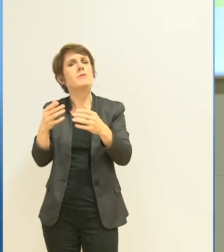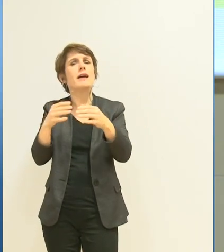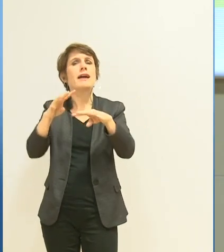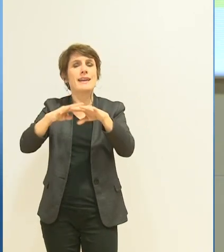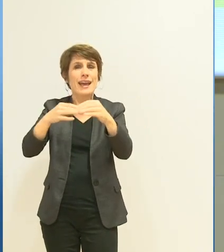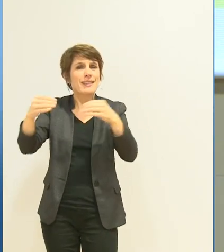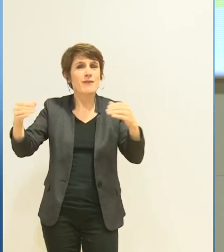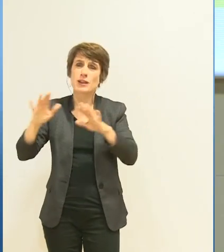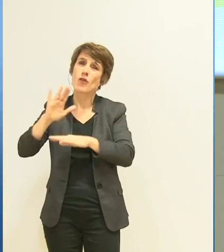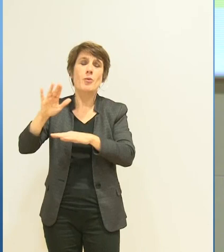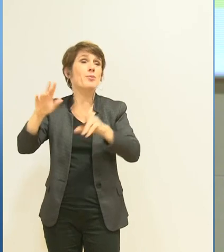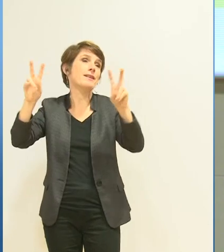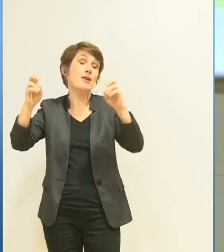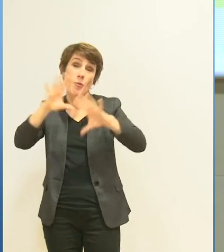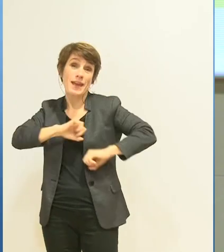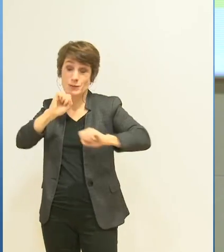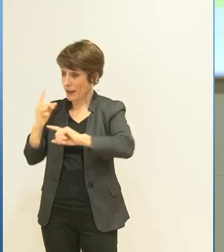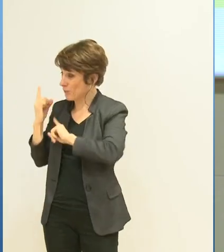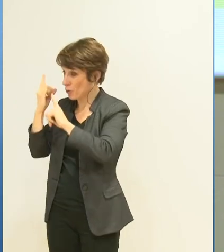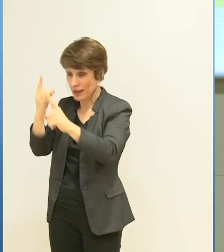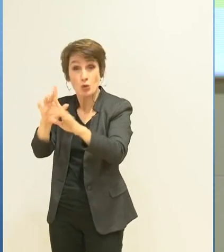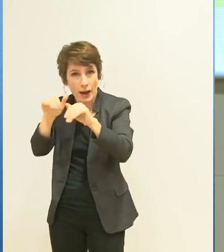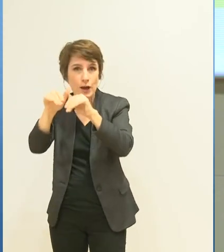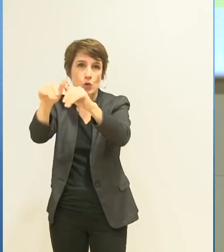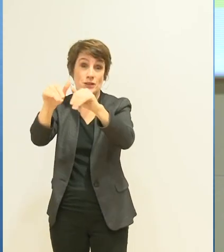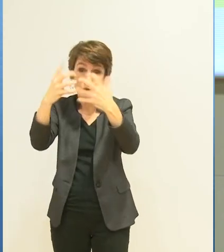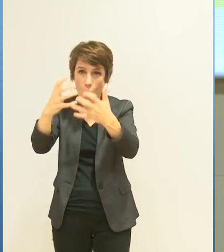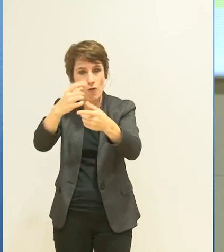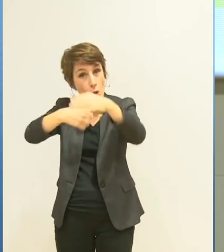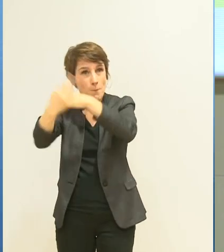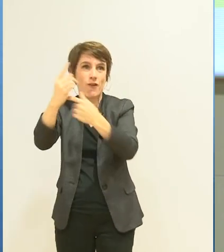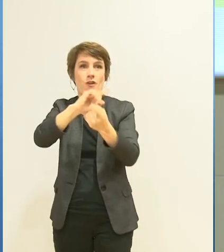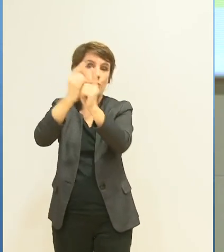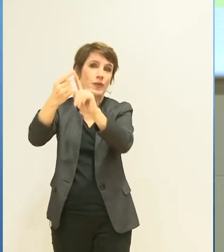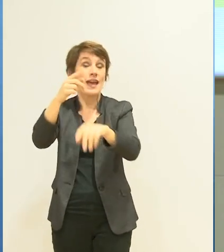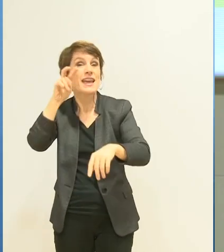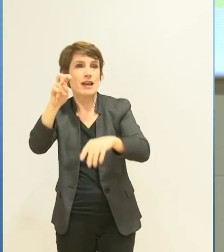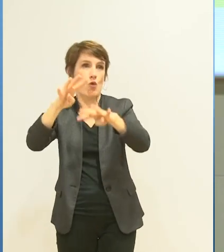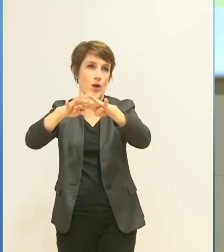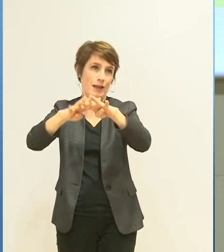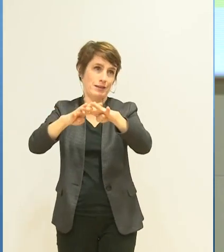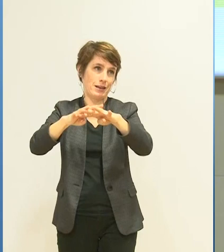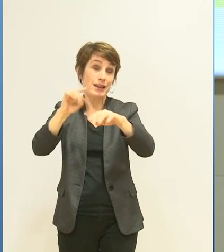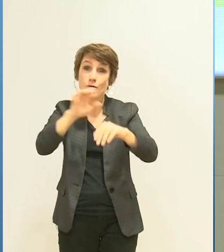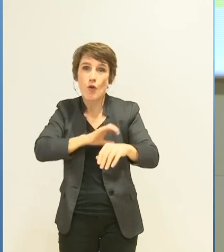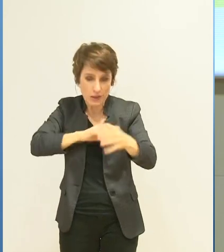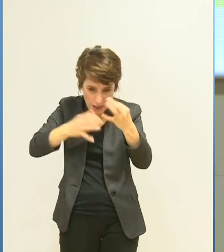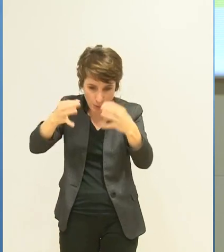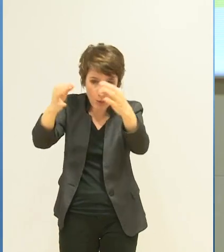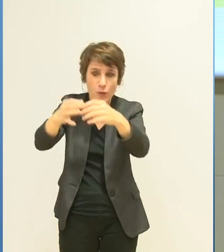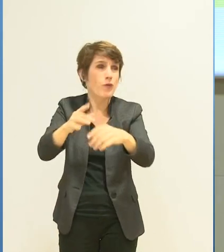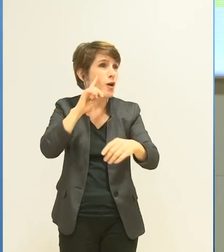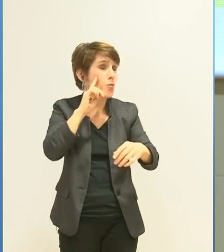la villeneuve extrêmement riche d'en faire un éco quartier de réhabilitation plutôt que de se dire en permanence que nous allons construire des éco quartiers